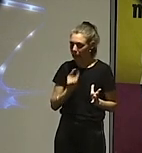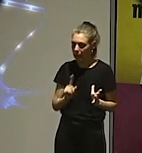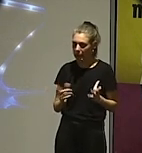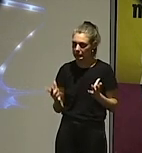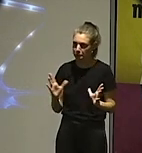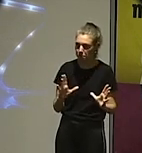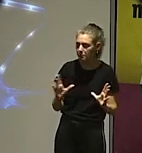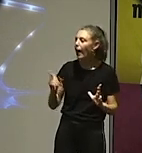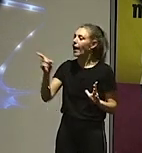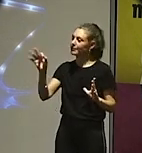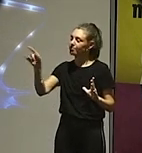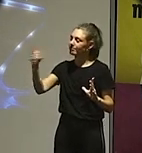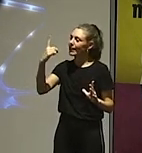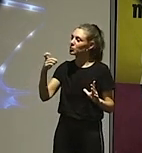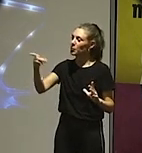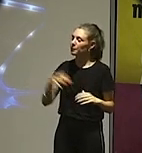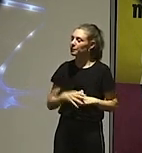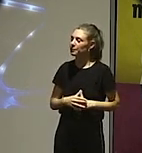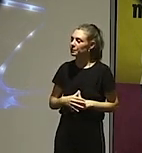le micro tout de suite.